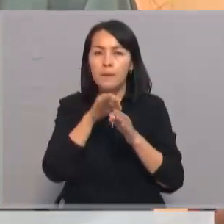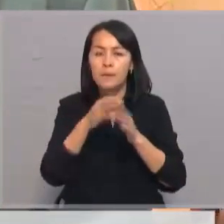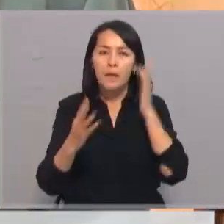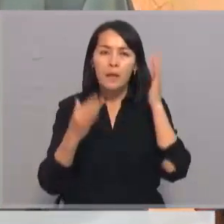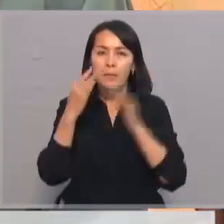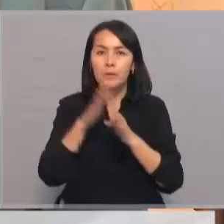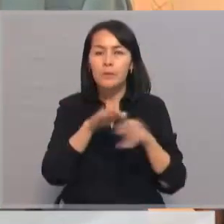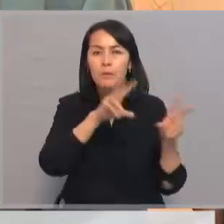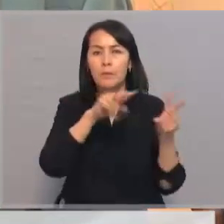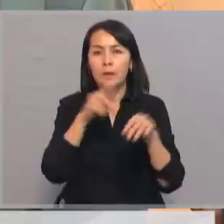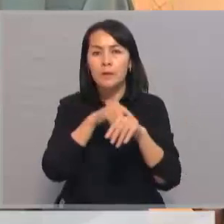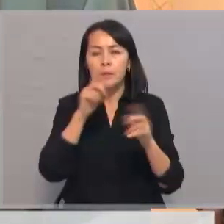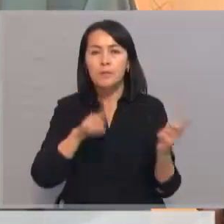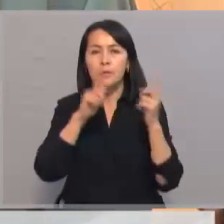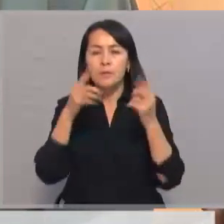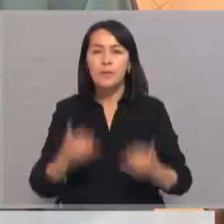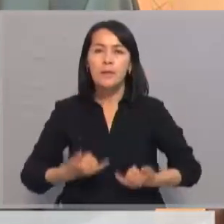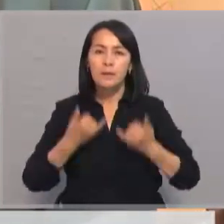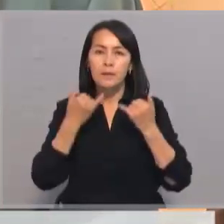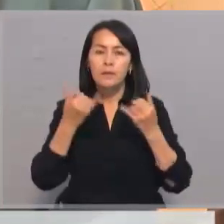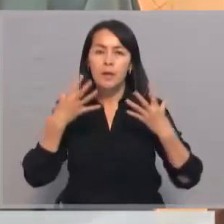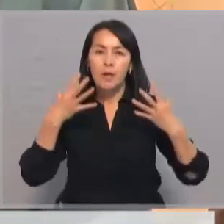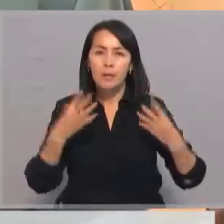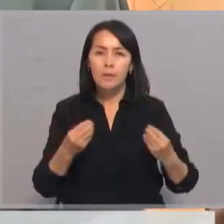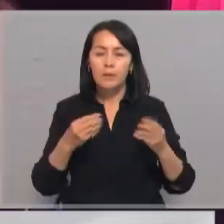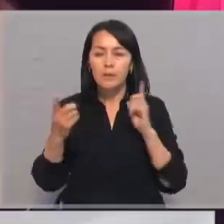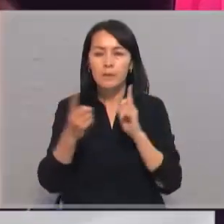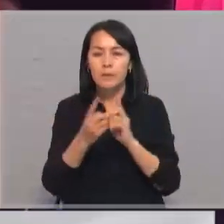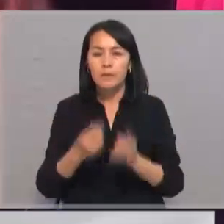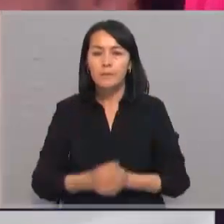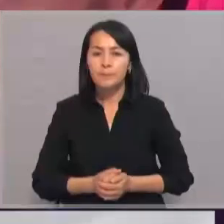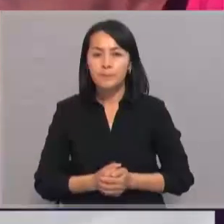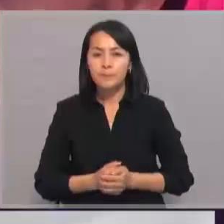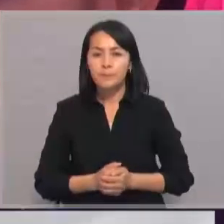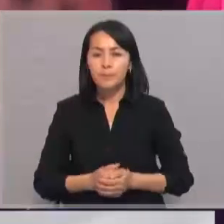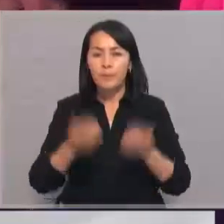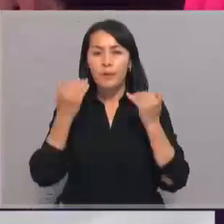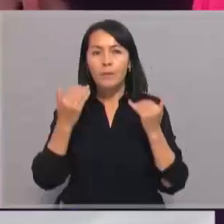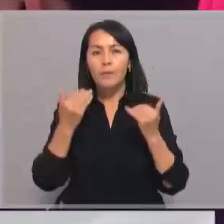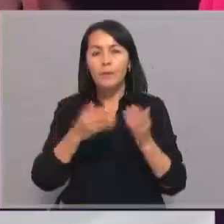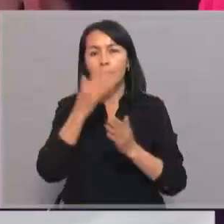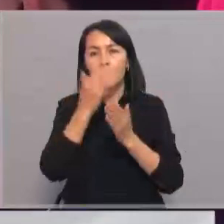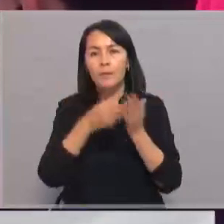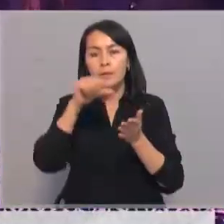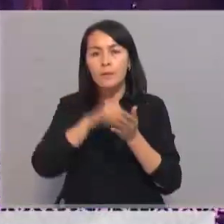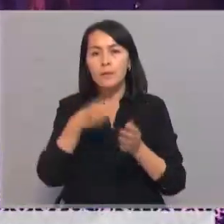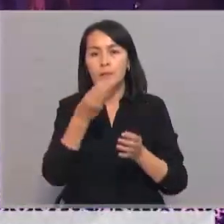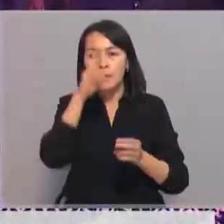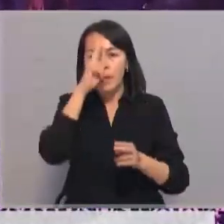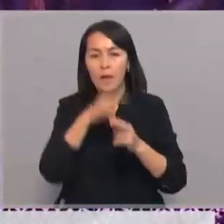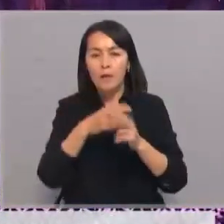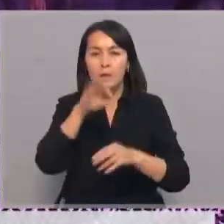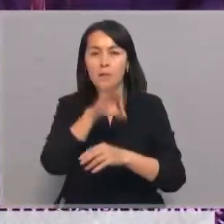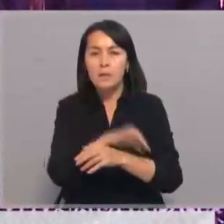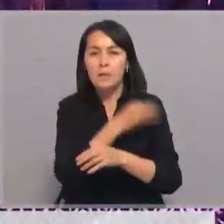орындалып бақыт сезіммен жете берулеріңізге тілектеспін. Амандықта болайық. Рахмет. Бүгінгі саяси науқанға Шалатай аға зайыбы